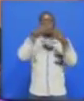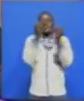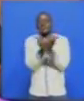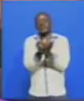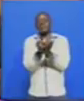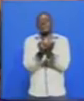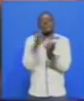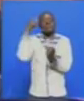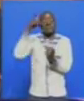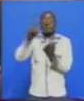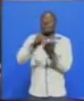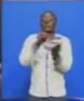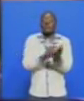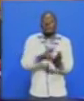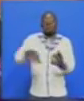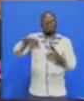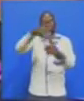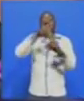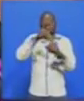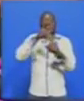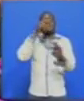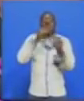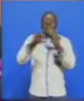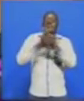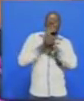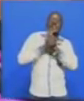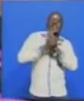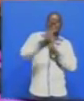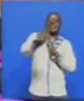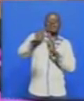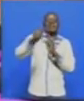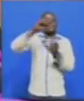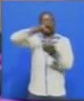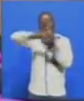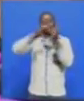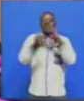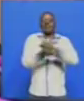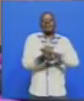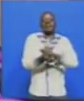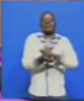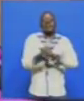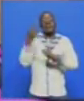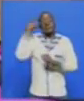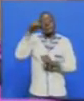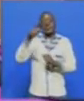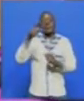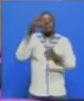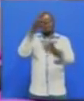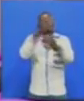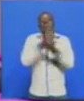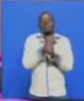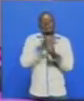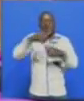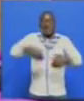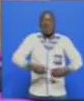droit, des spécialistes des normes de qualité, des spécialistes de la transformation pour recevoir ces jeunes porteurs